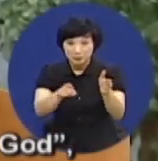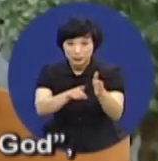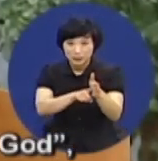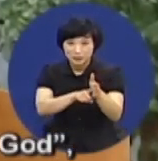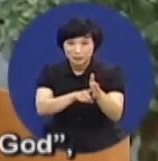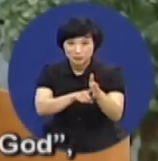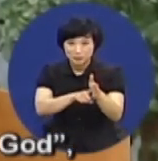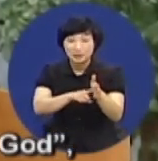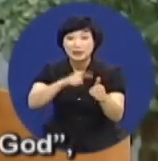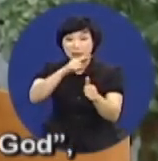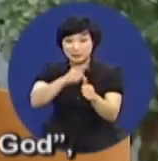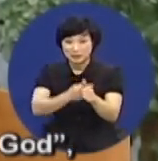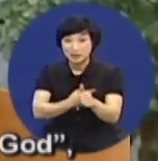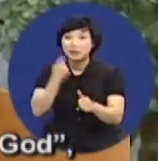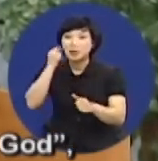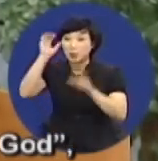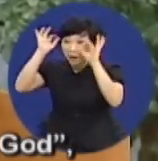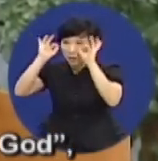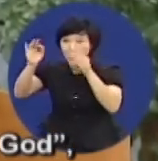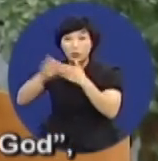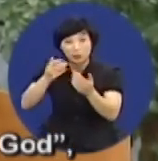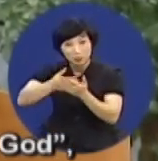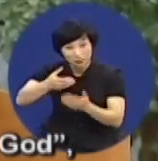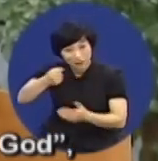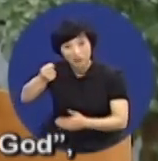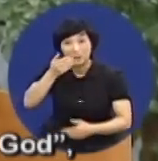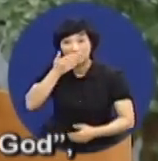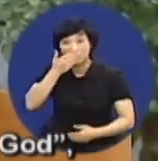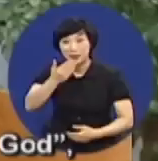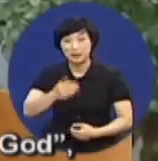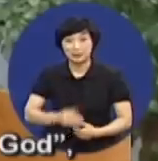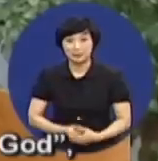信じれば神様の栄光を見る、